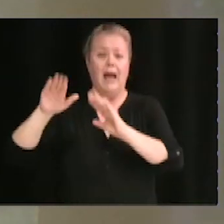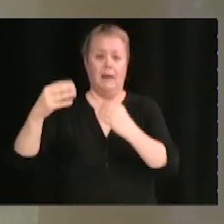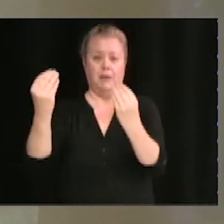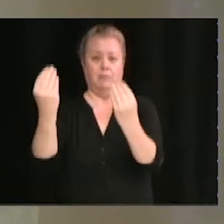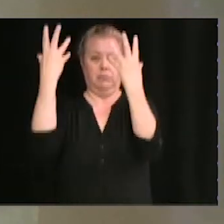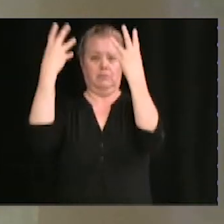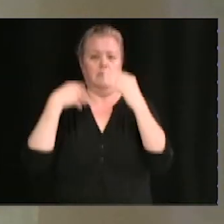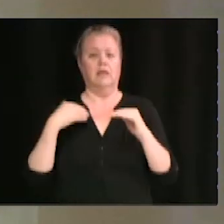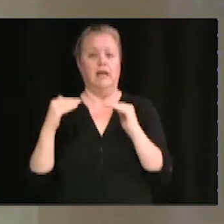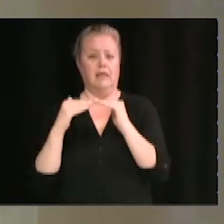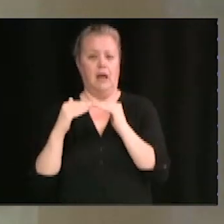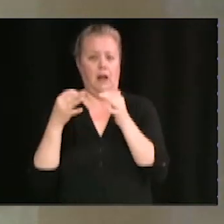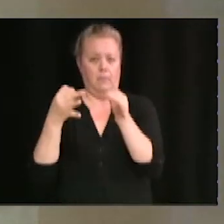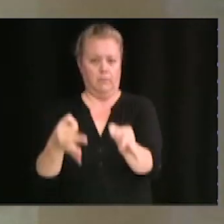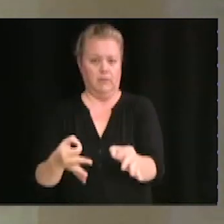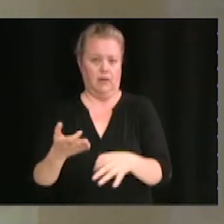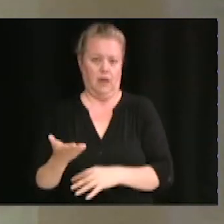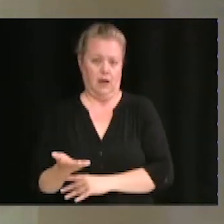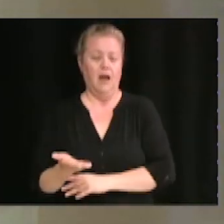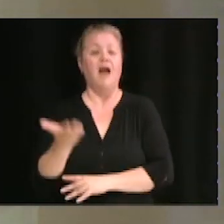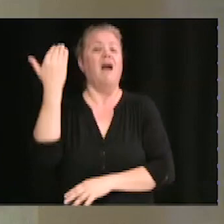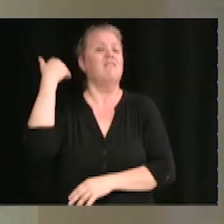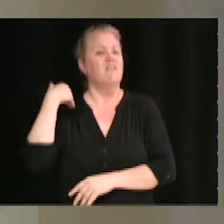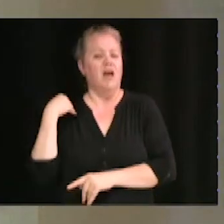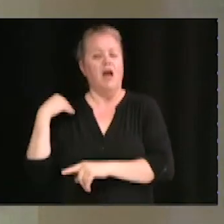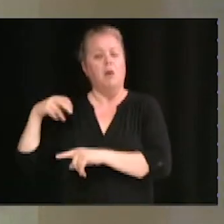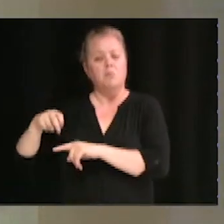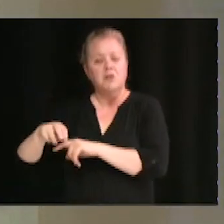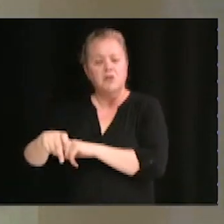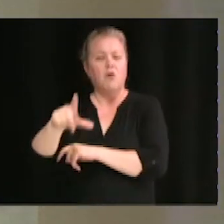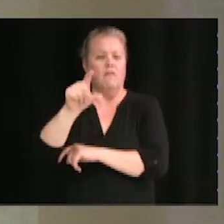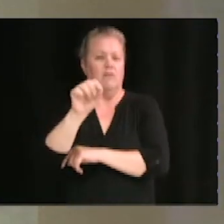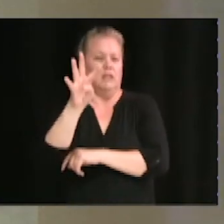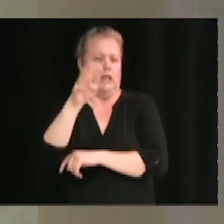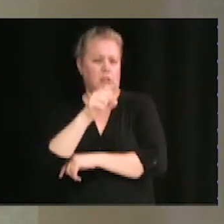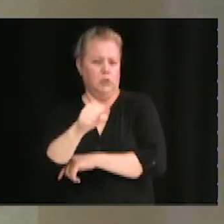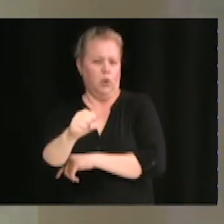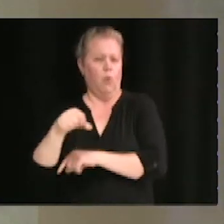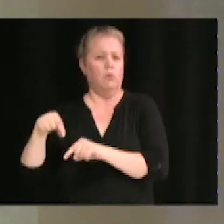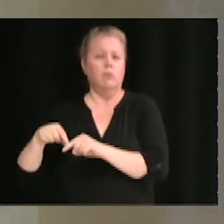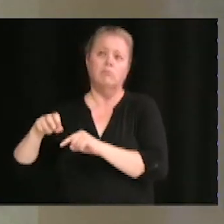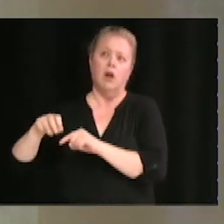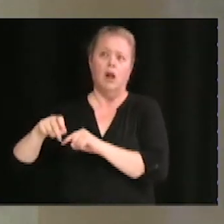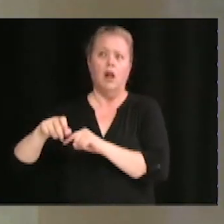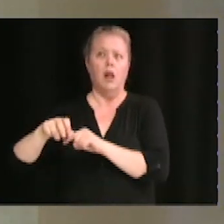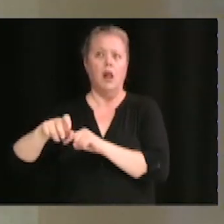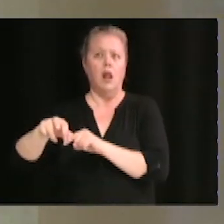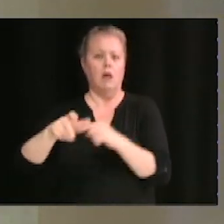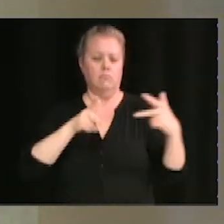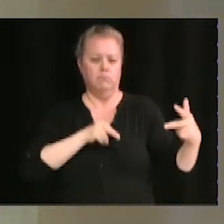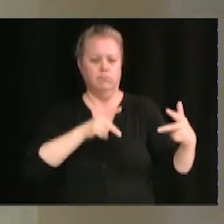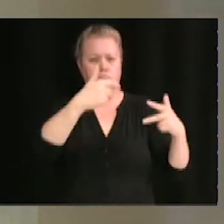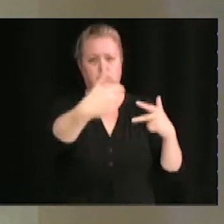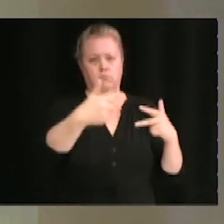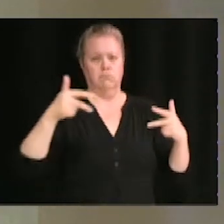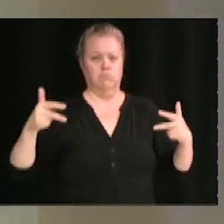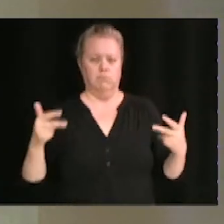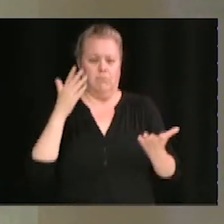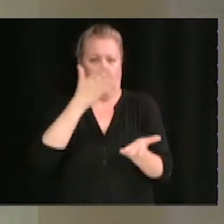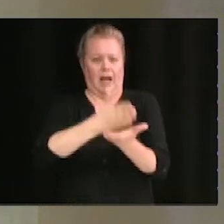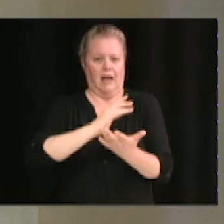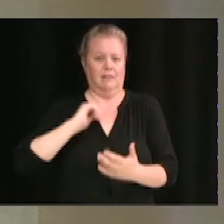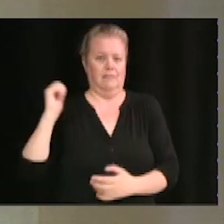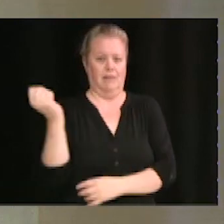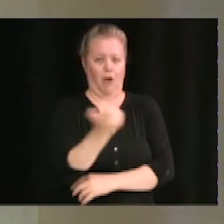partagés. Auparavant, le piéton avait le 24 secondes, par exemple, qui était alloué avec tout le trafic qui était arrêté.